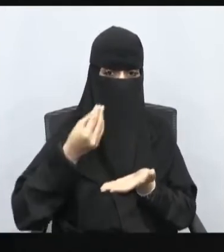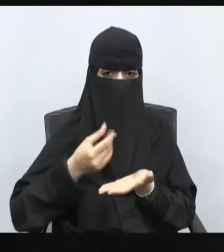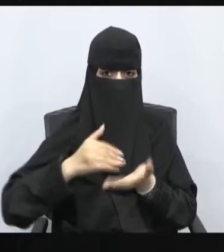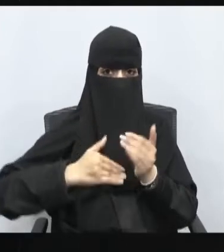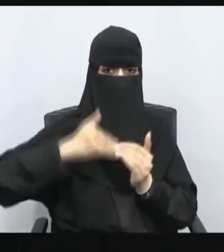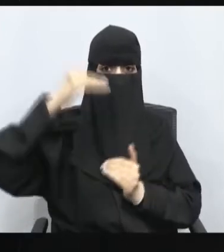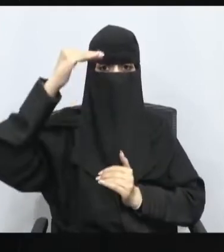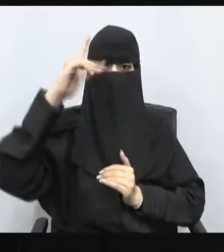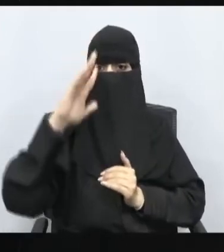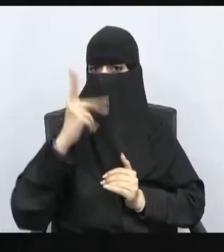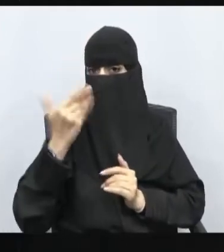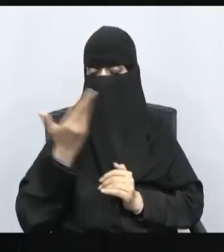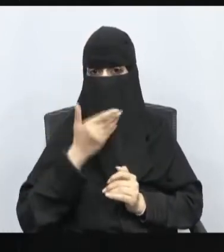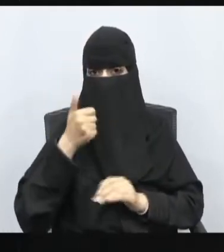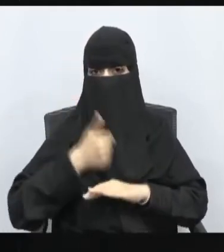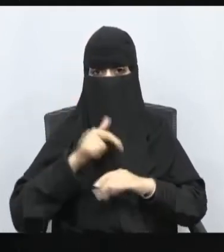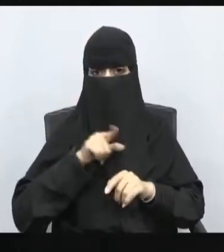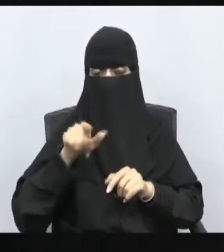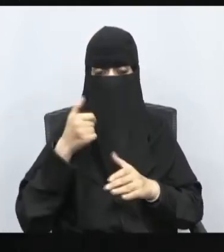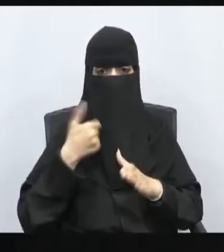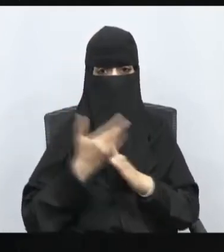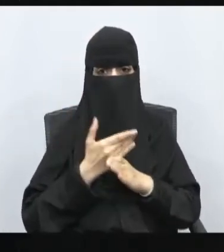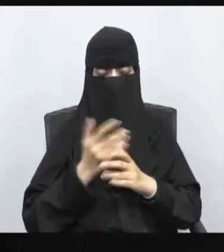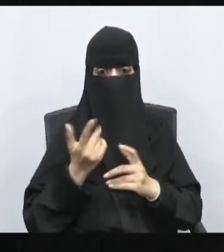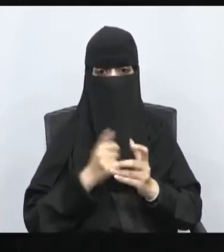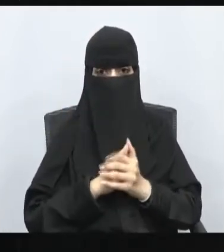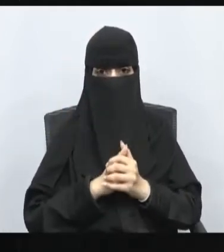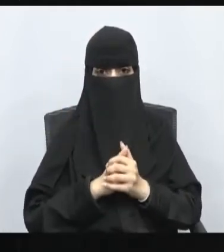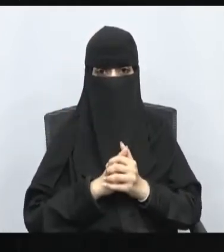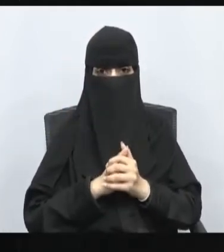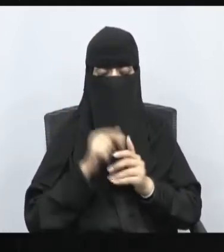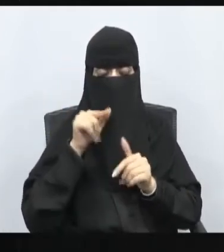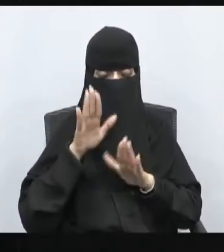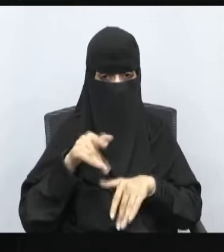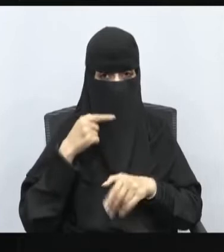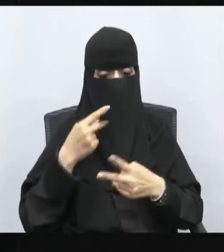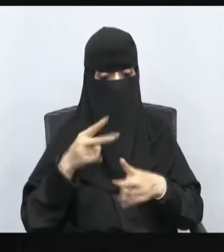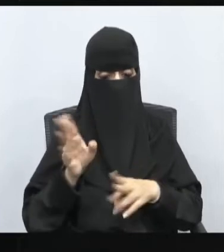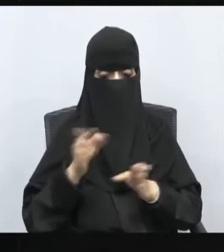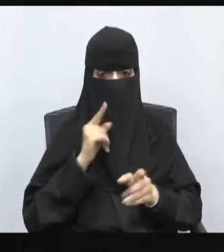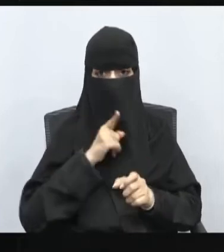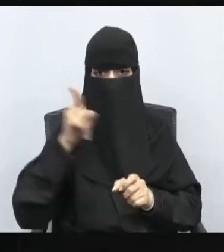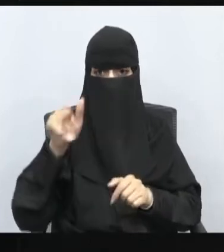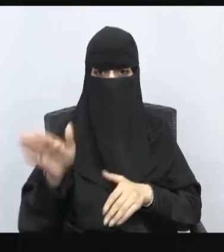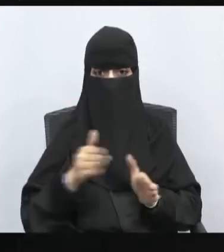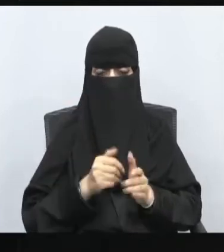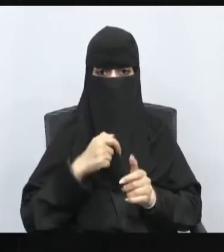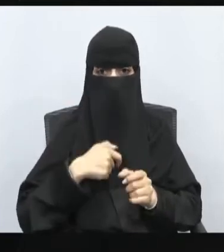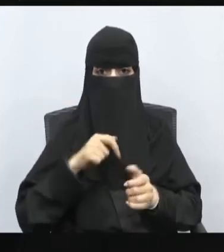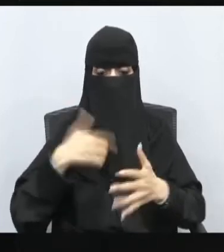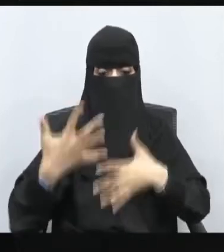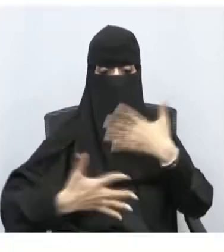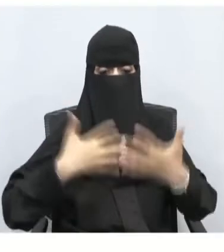أو يكون عالياً؟ ما هو السبب؟ نعم أحسنتم، هي